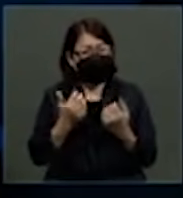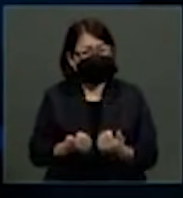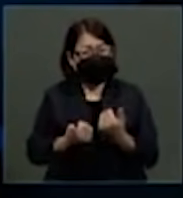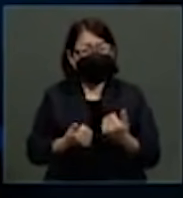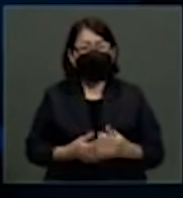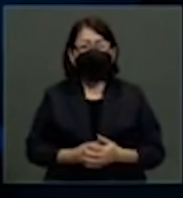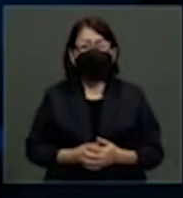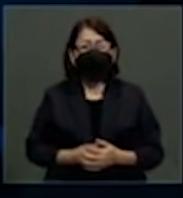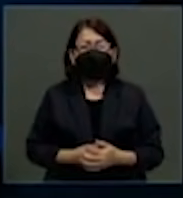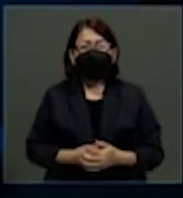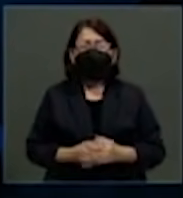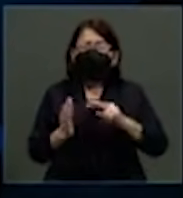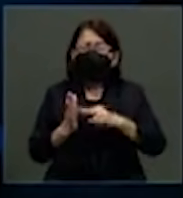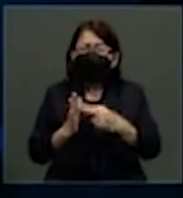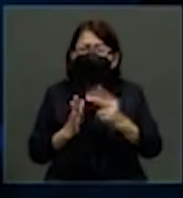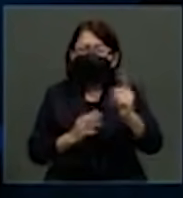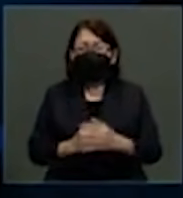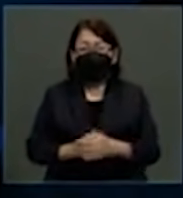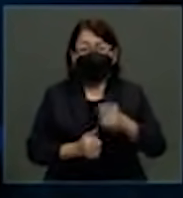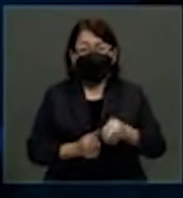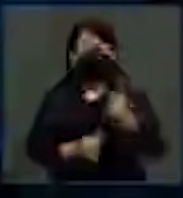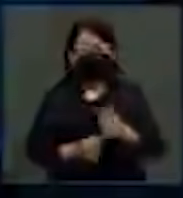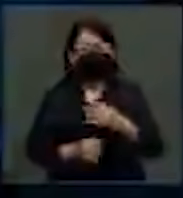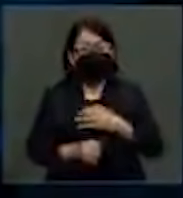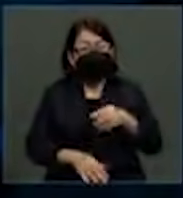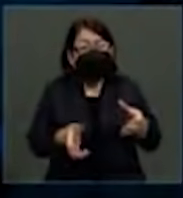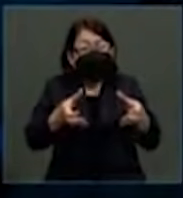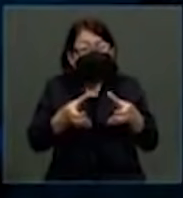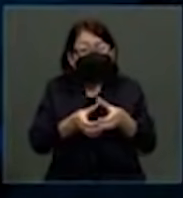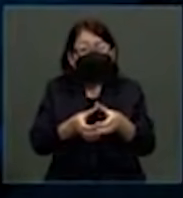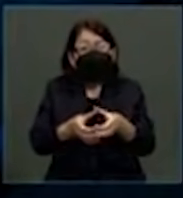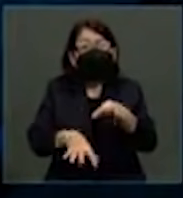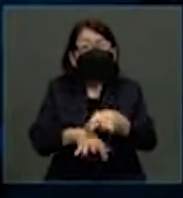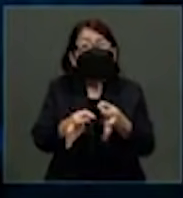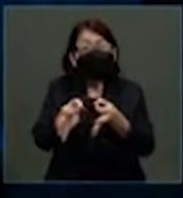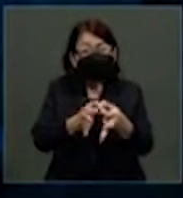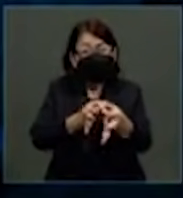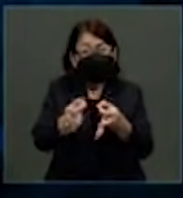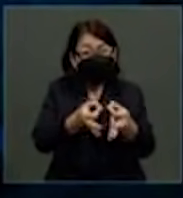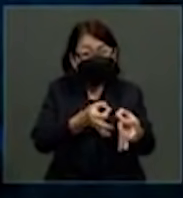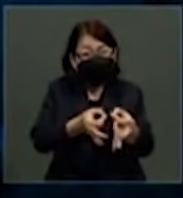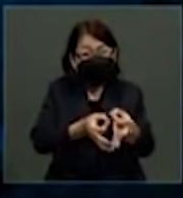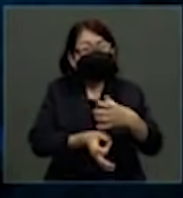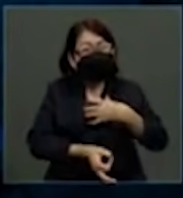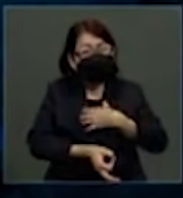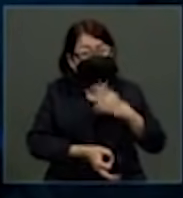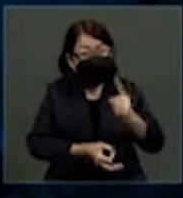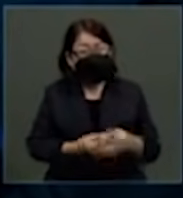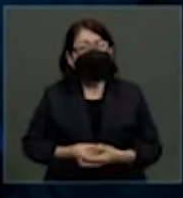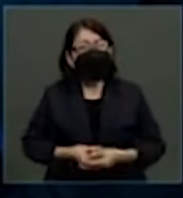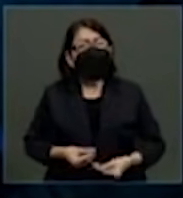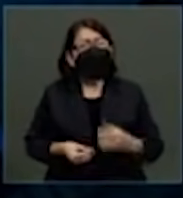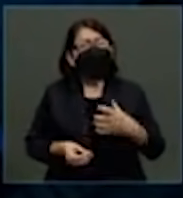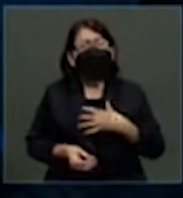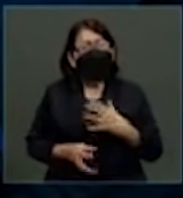ที่และบุคลากรในสังกัดที่ให้มีความเหมาะสมกับสถานการณ์นะครับก็คือตรงนี้ก็คือ